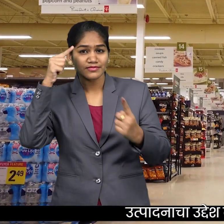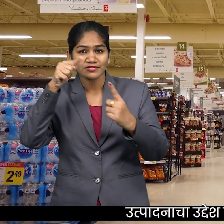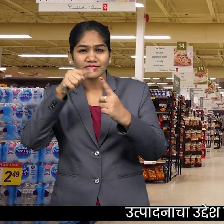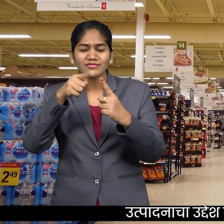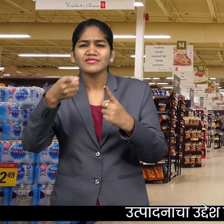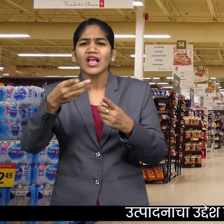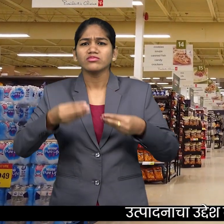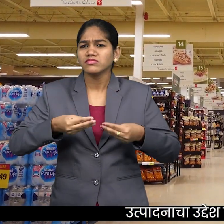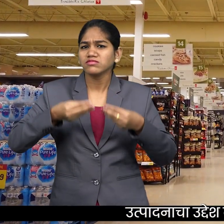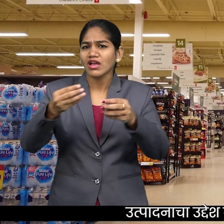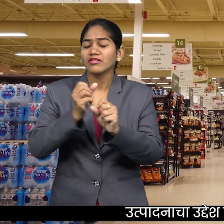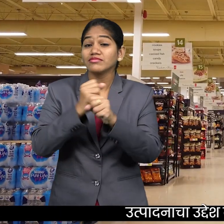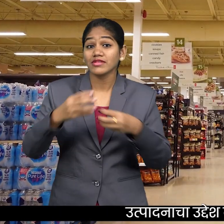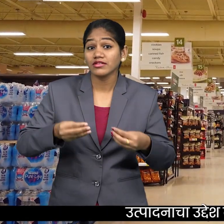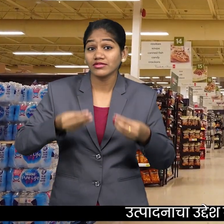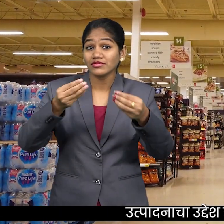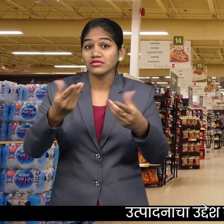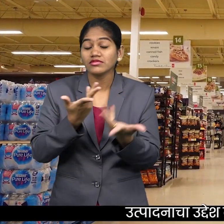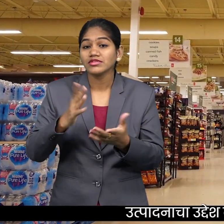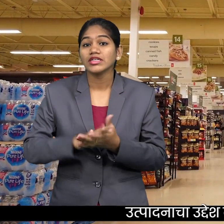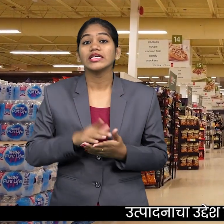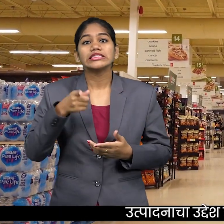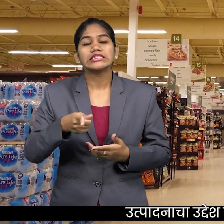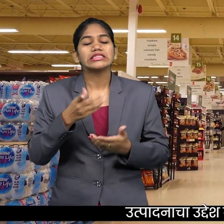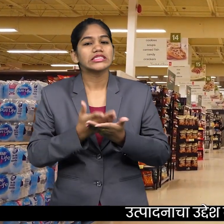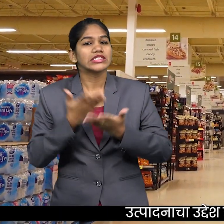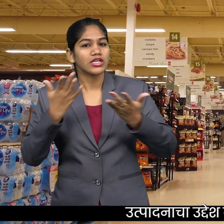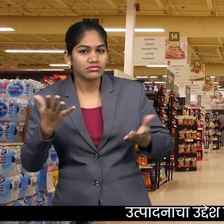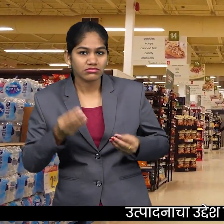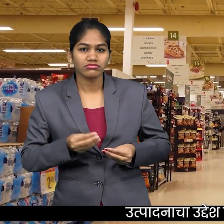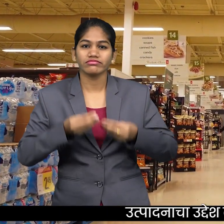उत्पादनाचा उद्देश लोकांना आवश्यक असलेल्या